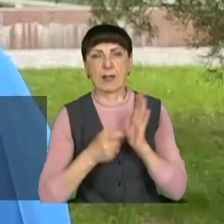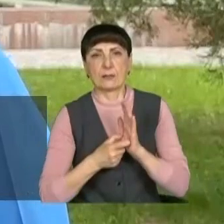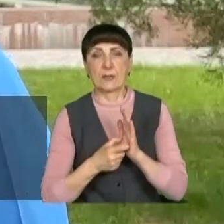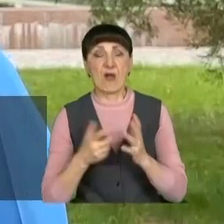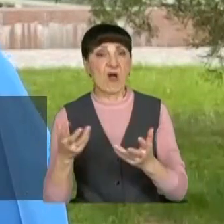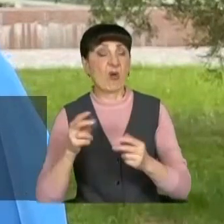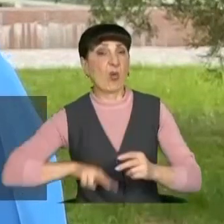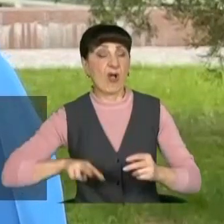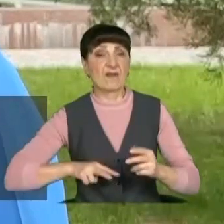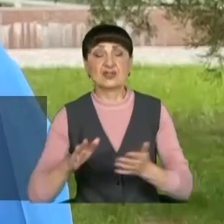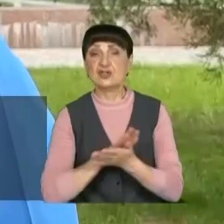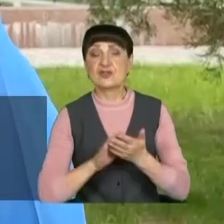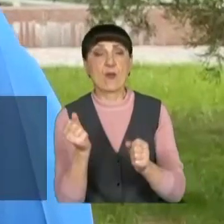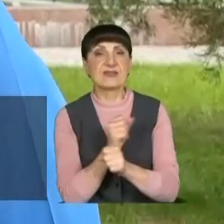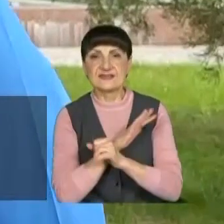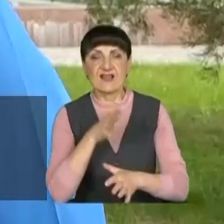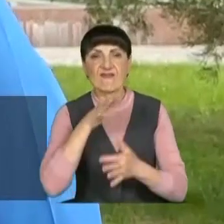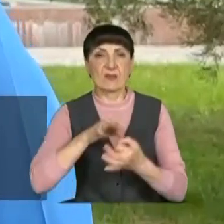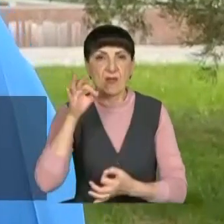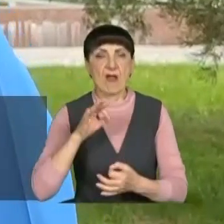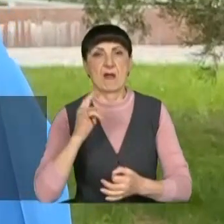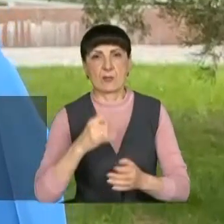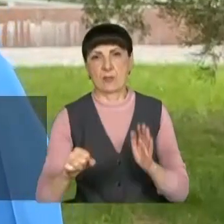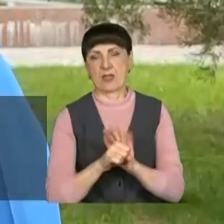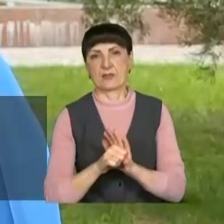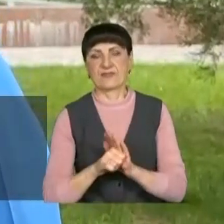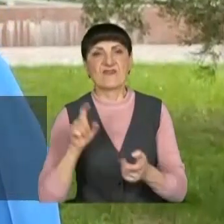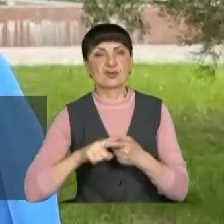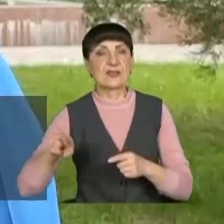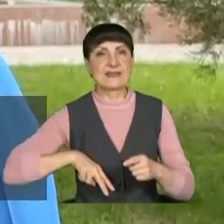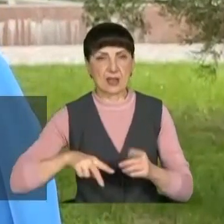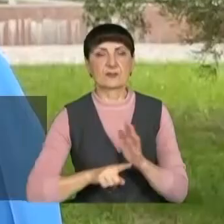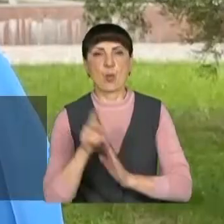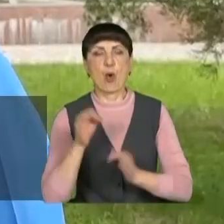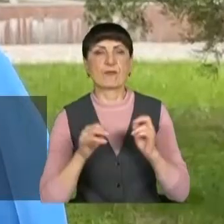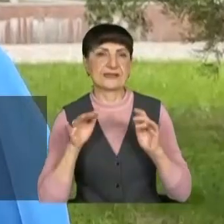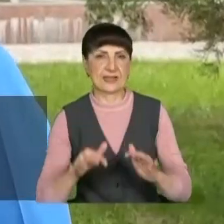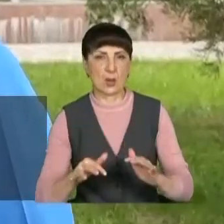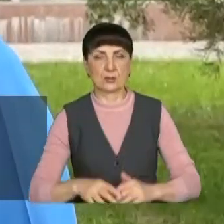непринятия руководством школы своевременных мер подросток погиб. В отношении директора возбуждено уголовное дело.